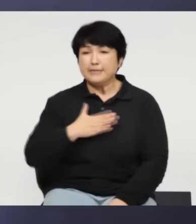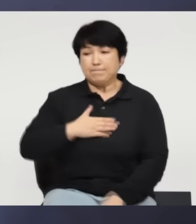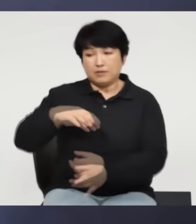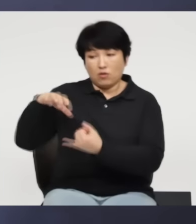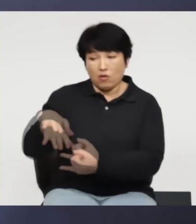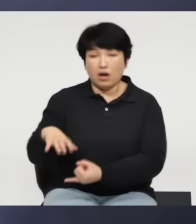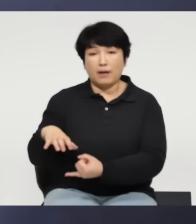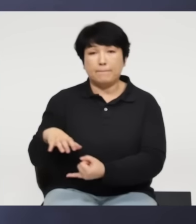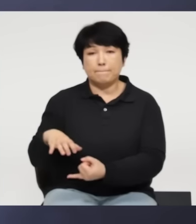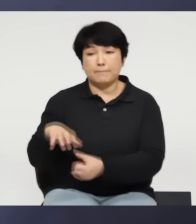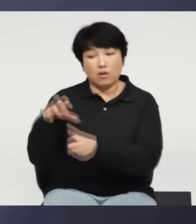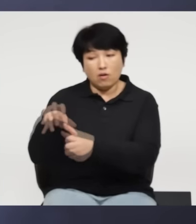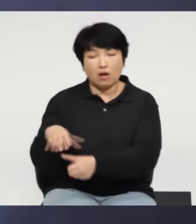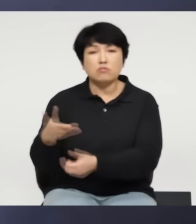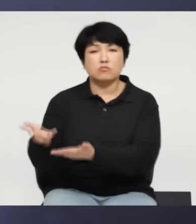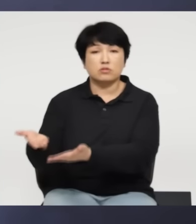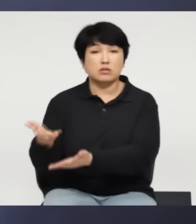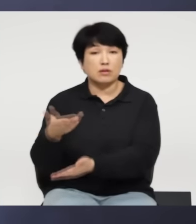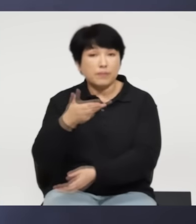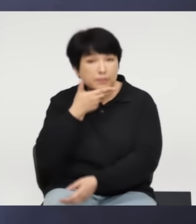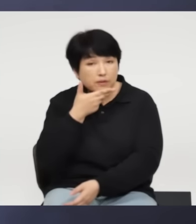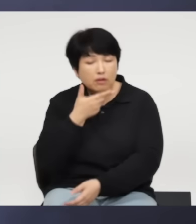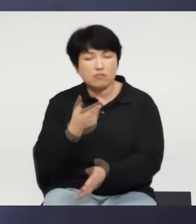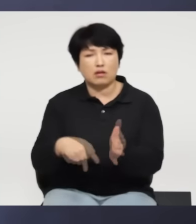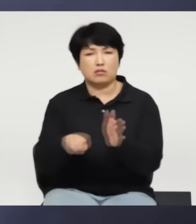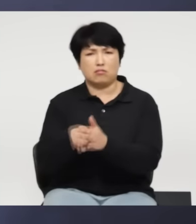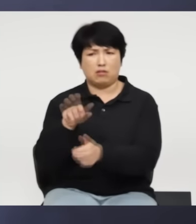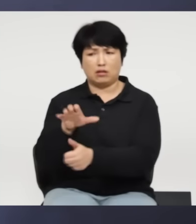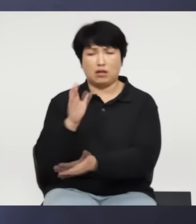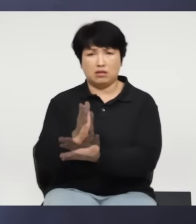않으려면 야단을 치지 말아야 된다.